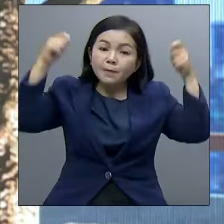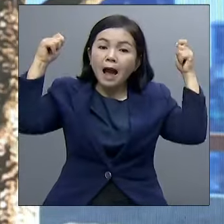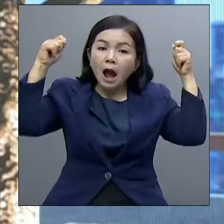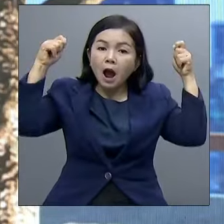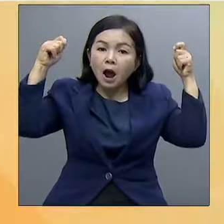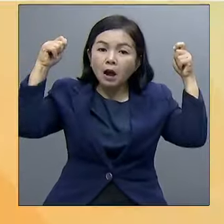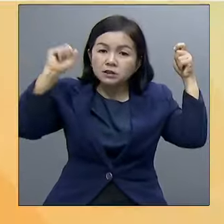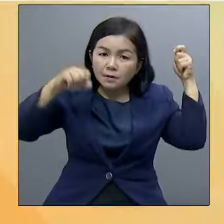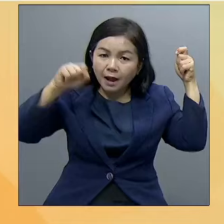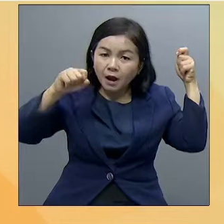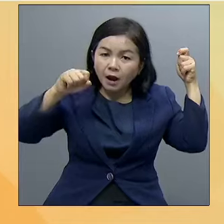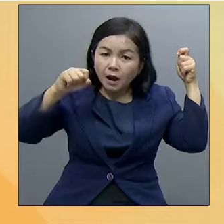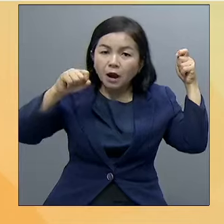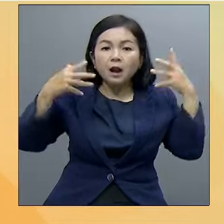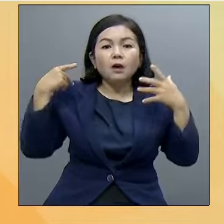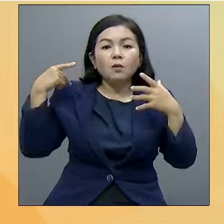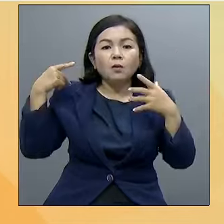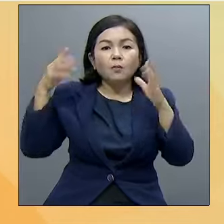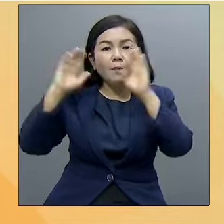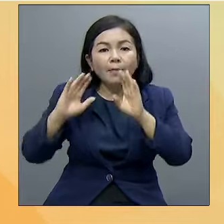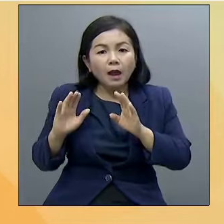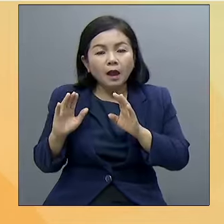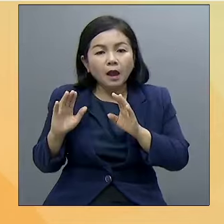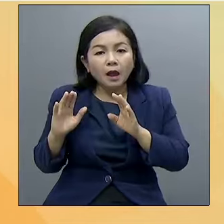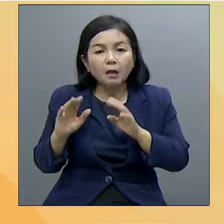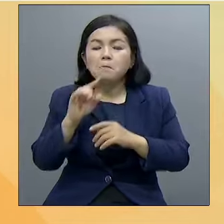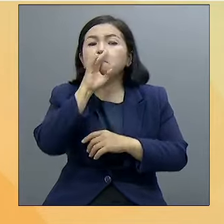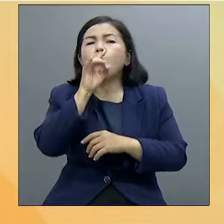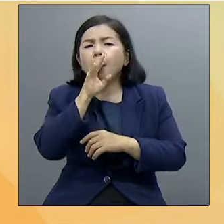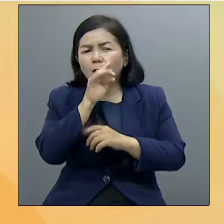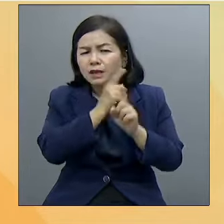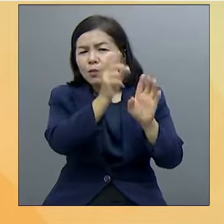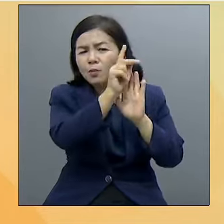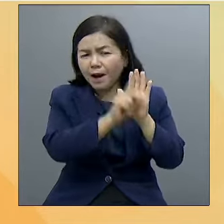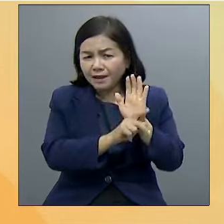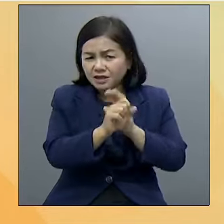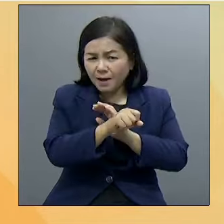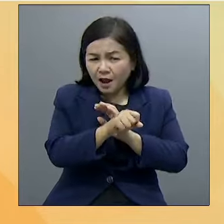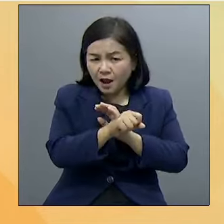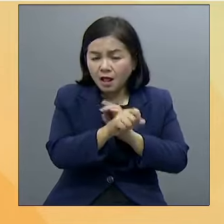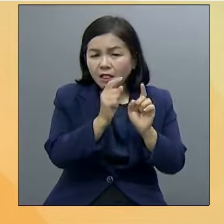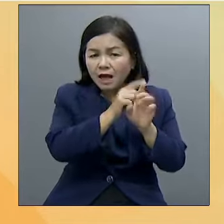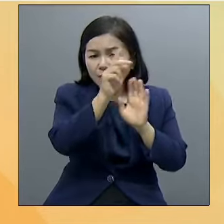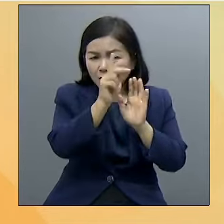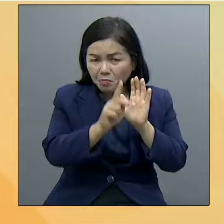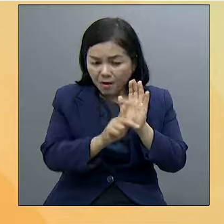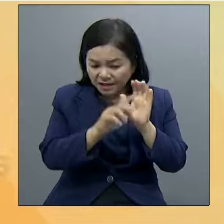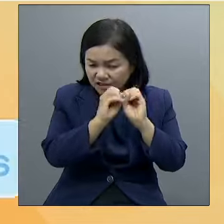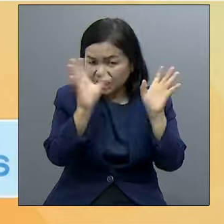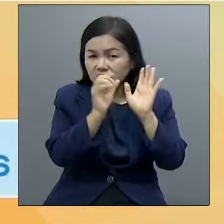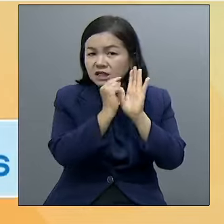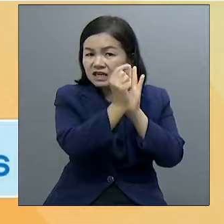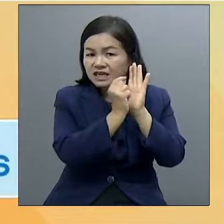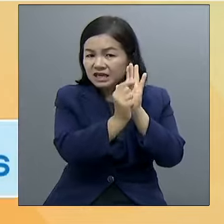แม้ว่าตรงนั้นเนี่ยผลเนี่ยแต่ผลมันเกิดขึ้นมาแล้วว่ามันคือการอนาจารนะครับตรงนี้เนี่ยบทกฎหมายเนี่ยมันก็ค่อนข้างชัดเจน อ๋อเ